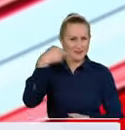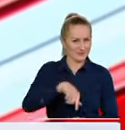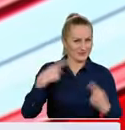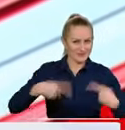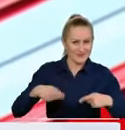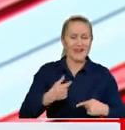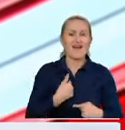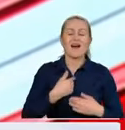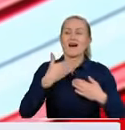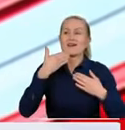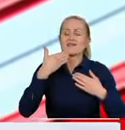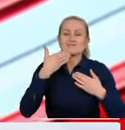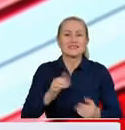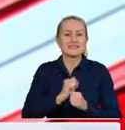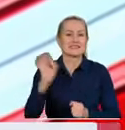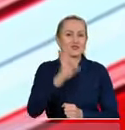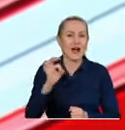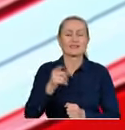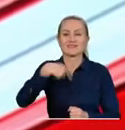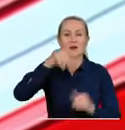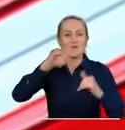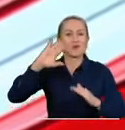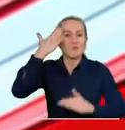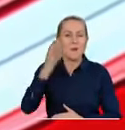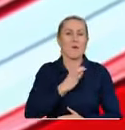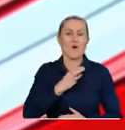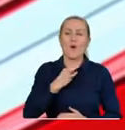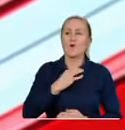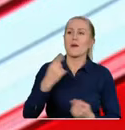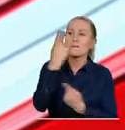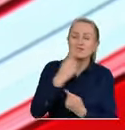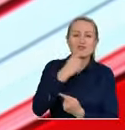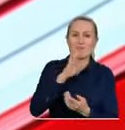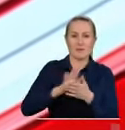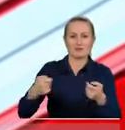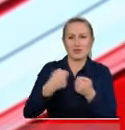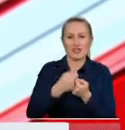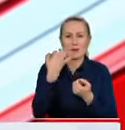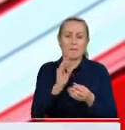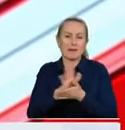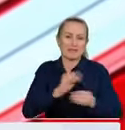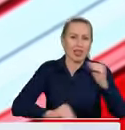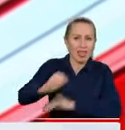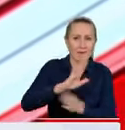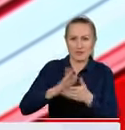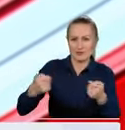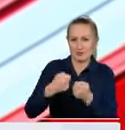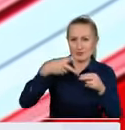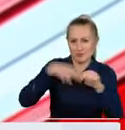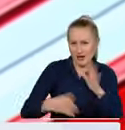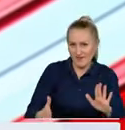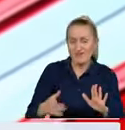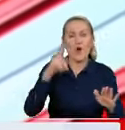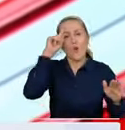Państwo się zapoznali z moimi poglądami bez manipulacji, bez przerywania. Jeżeli chodzi o uchodźców, problem